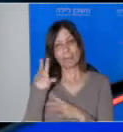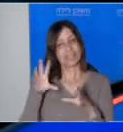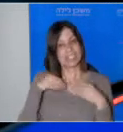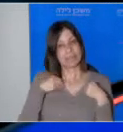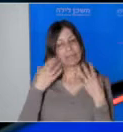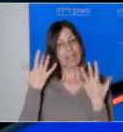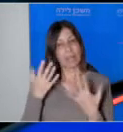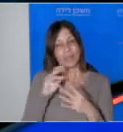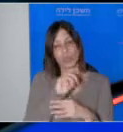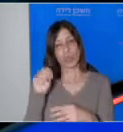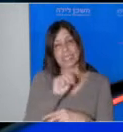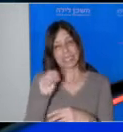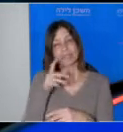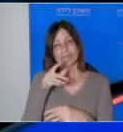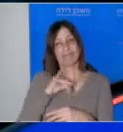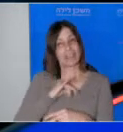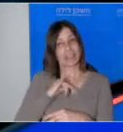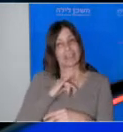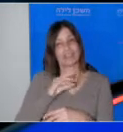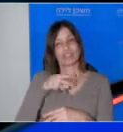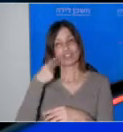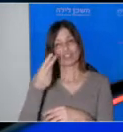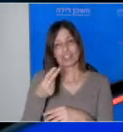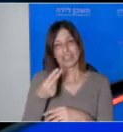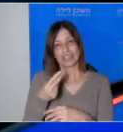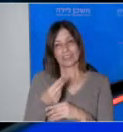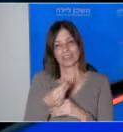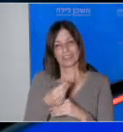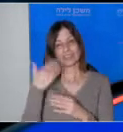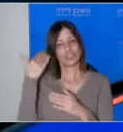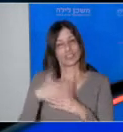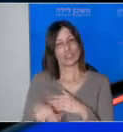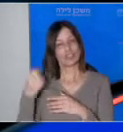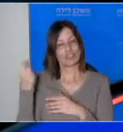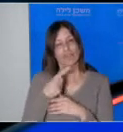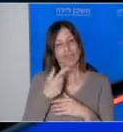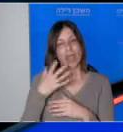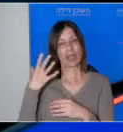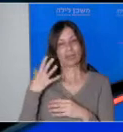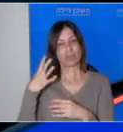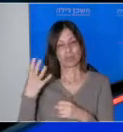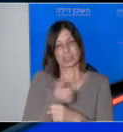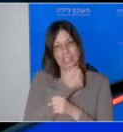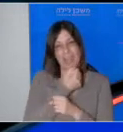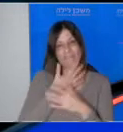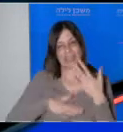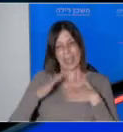מסכימים על כמה נושאים, אז זה די מעניין, אז שיהיה לכם סופה שנעים ומוצלח, להתראות.